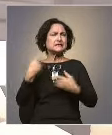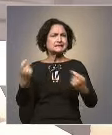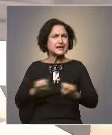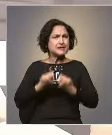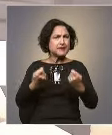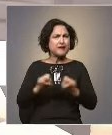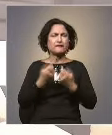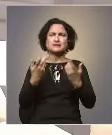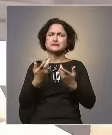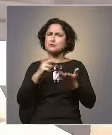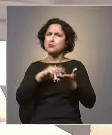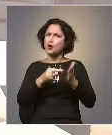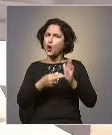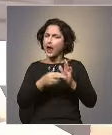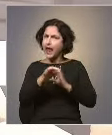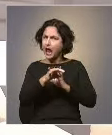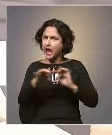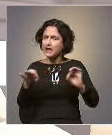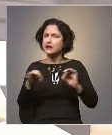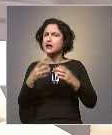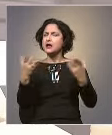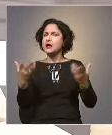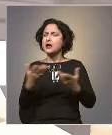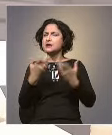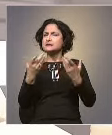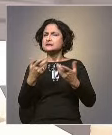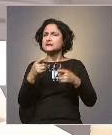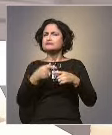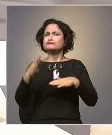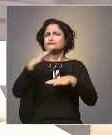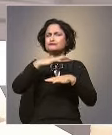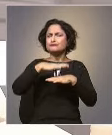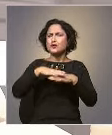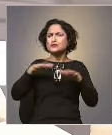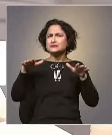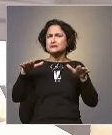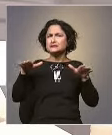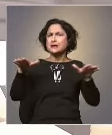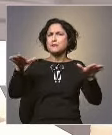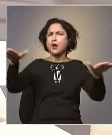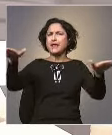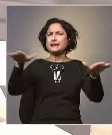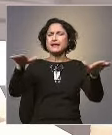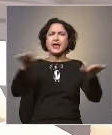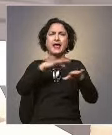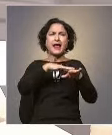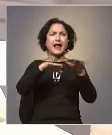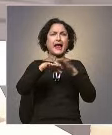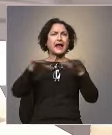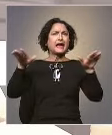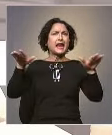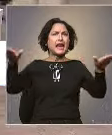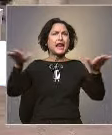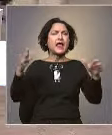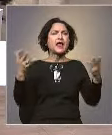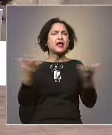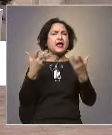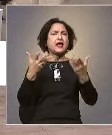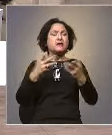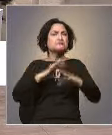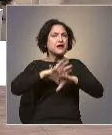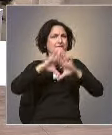за разработка на функционални покрития по крилата на самолетите с цел подобряване на сигурността. А тогава всички